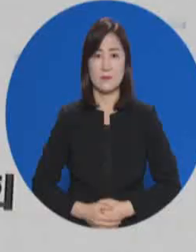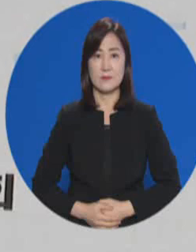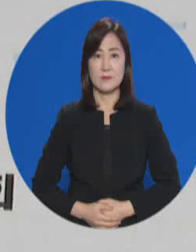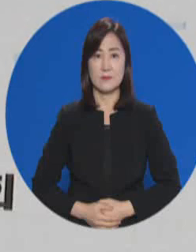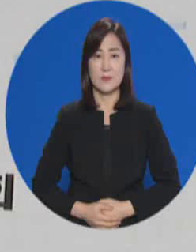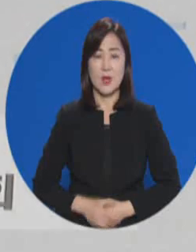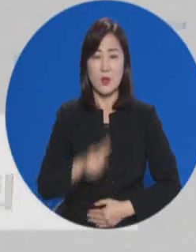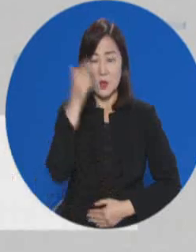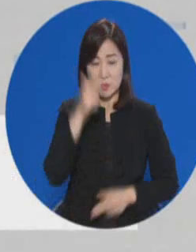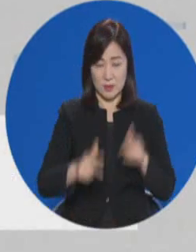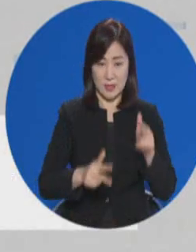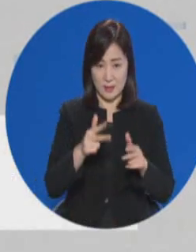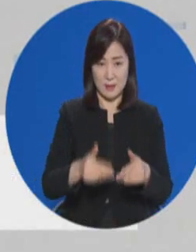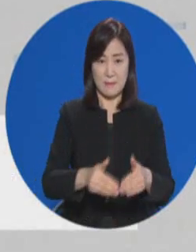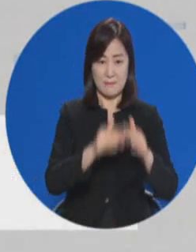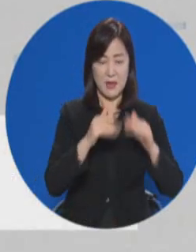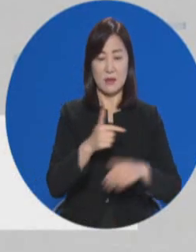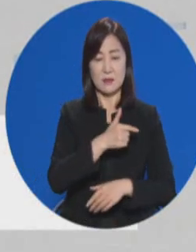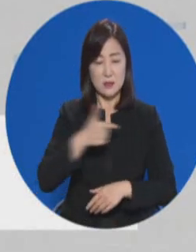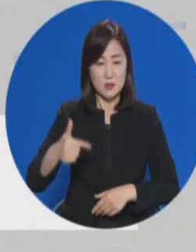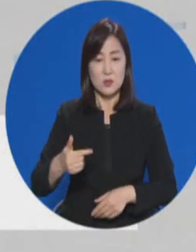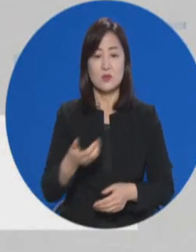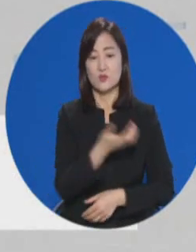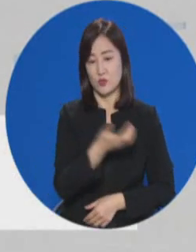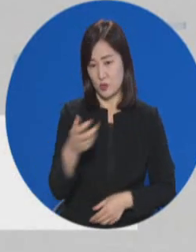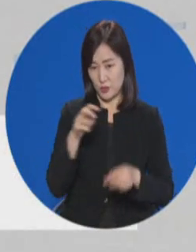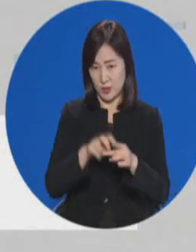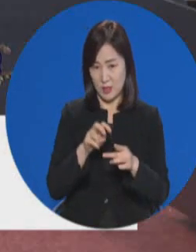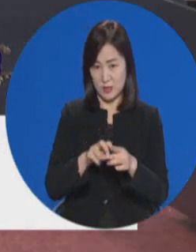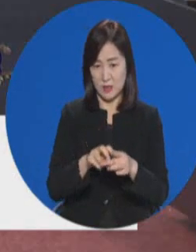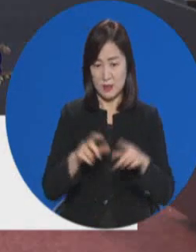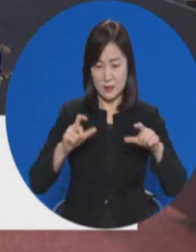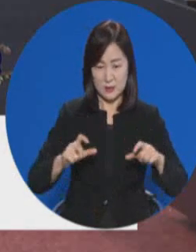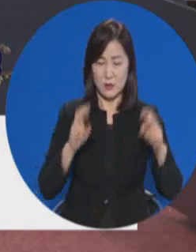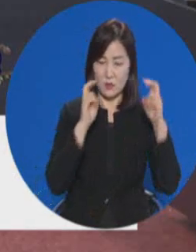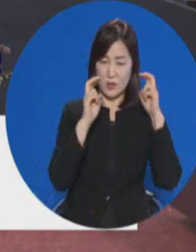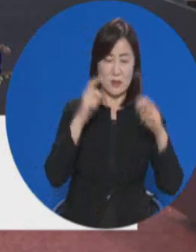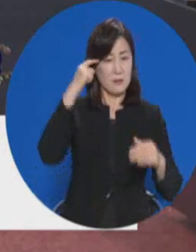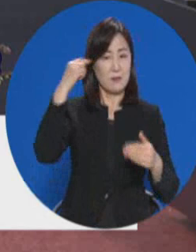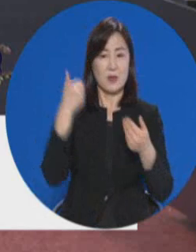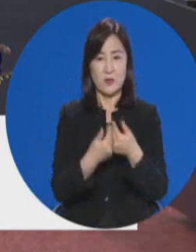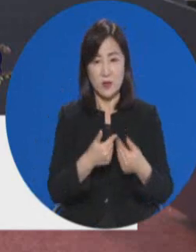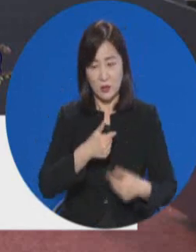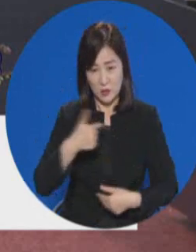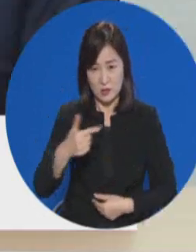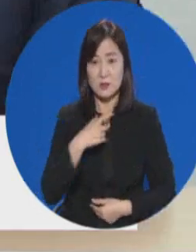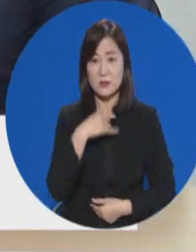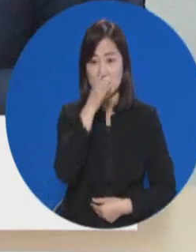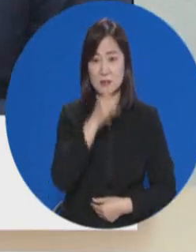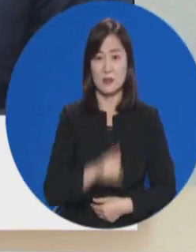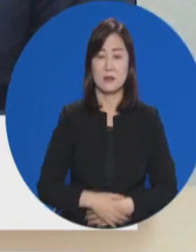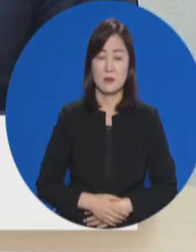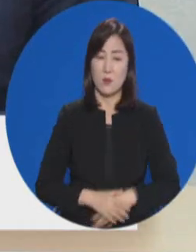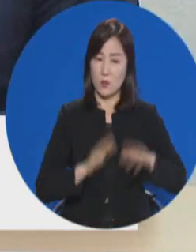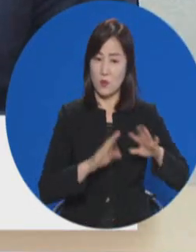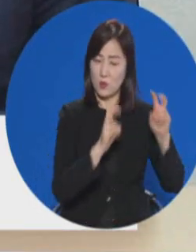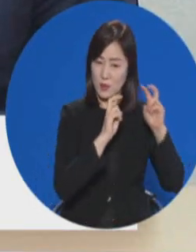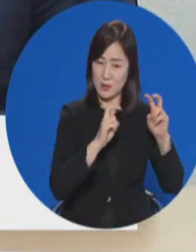네, 여수산단에 들어선 대규모 물류센터를 두고 지역 납품업체들의 반발이 불거진 가운데 해당 업체와